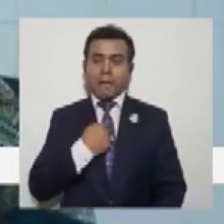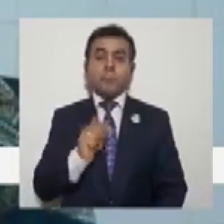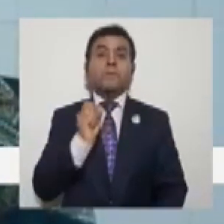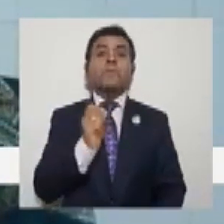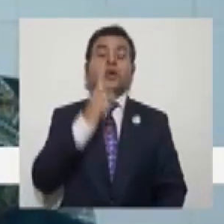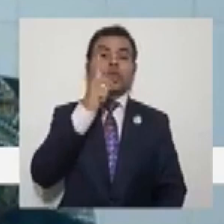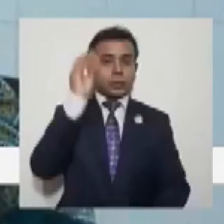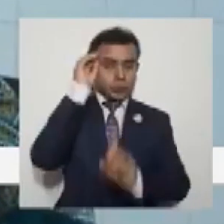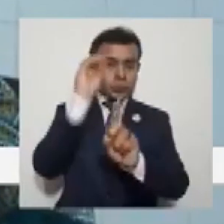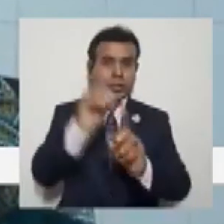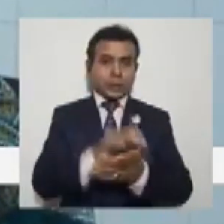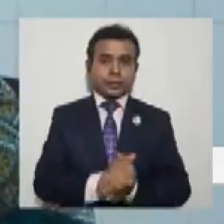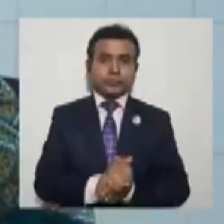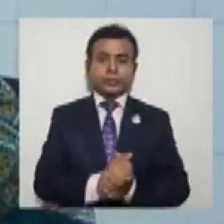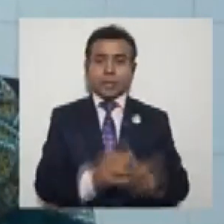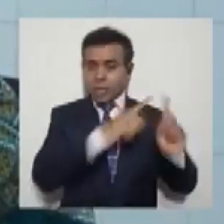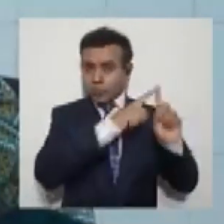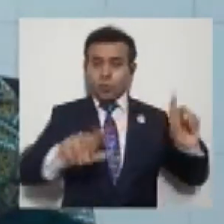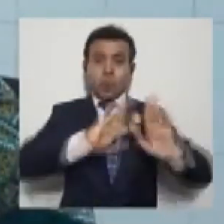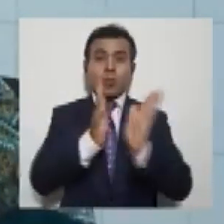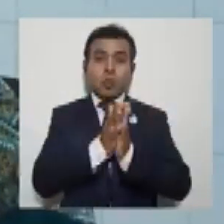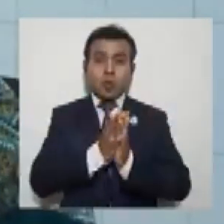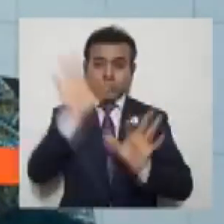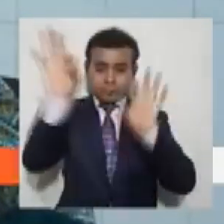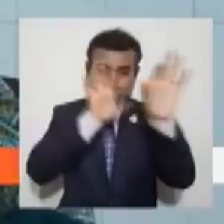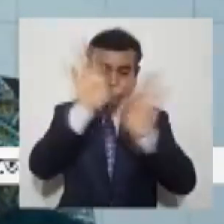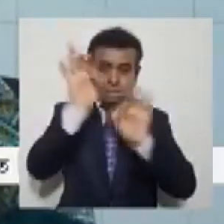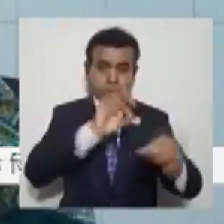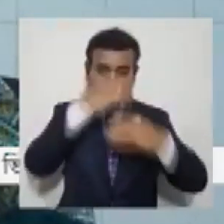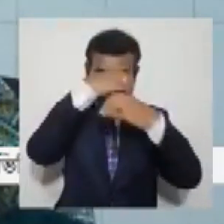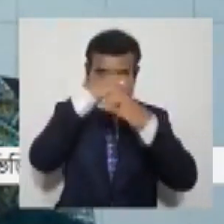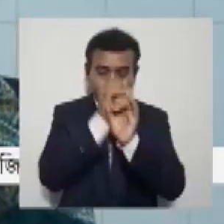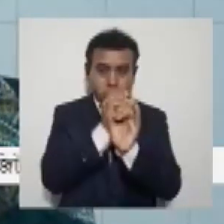চেয়ে 3.7% বেশি, এবং আমরা পরীক্ষা করেছি